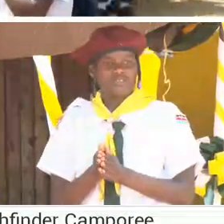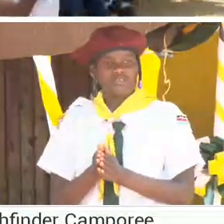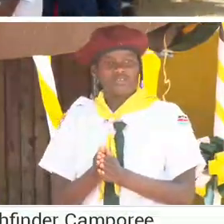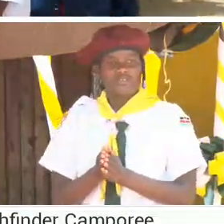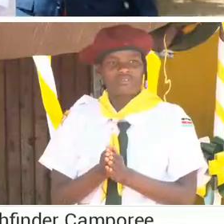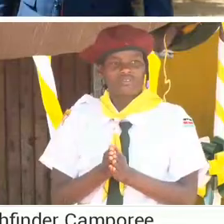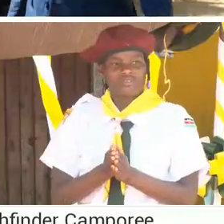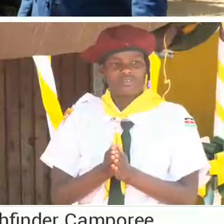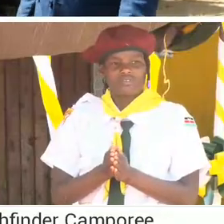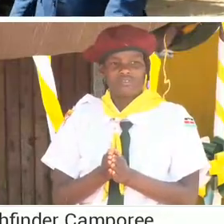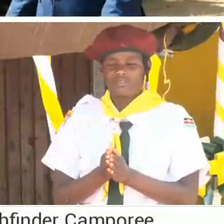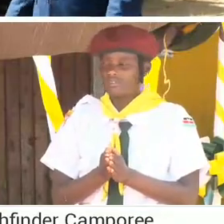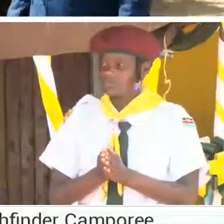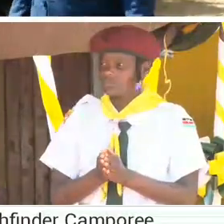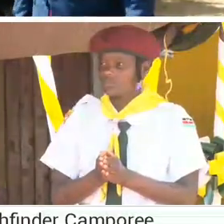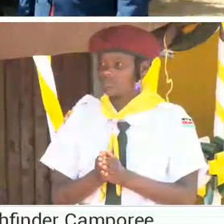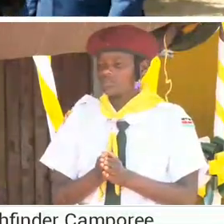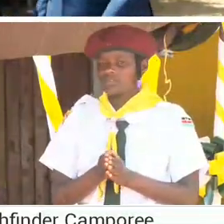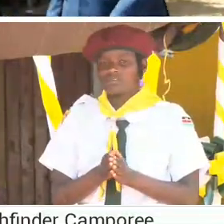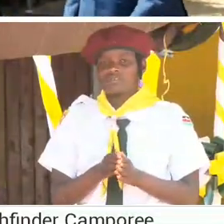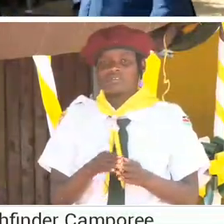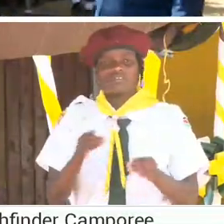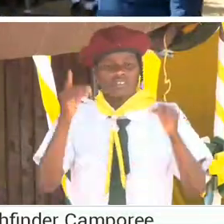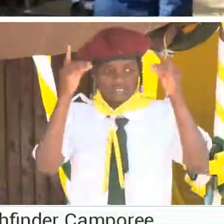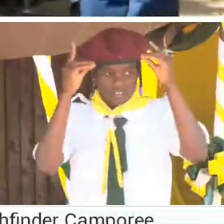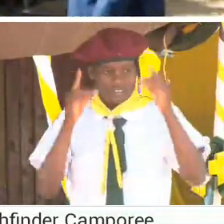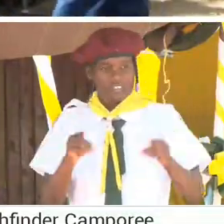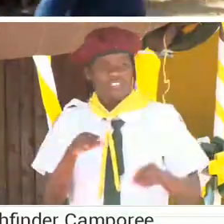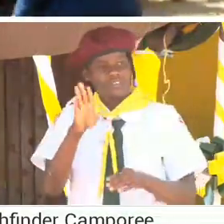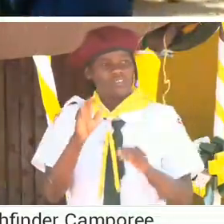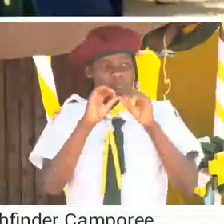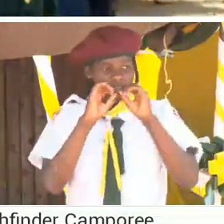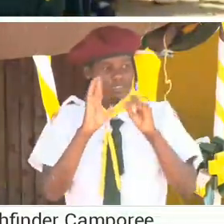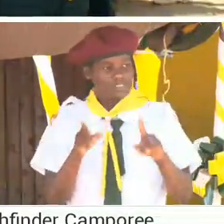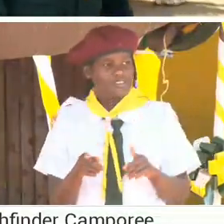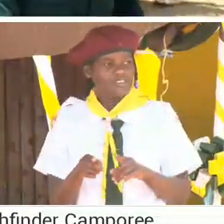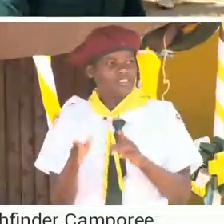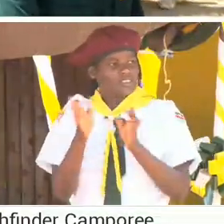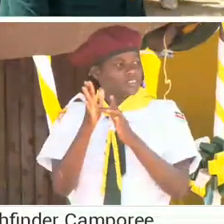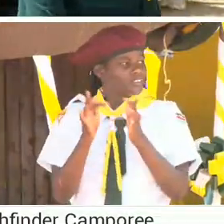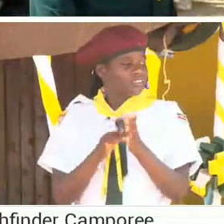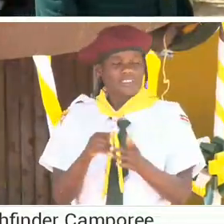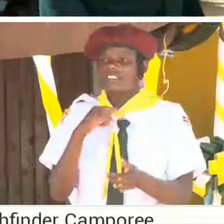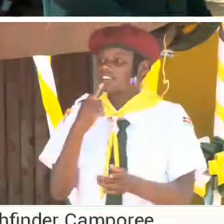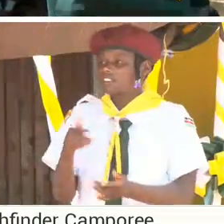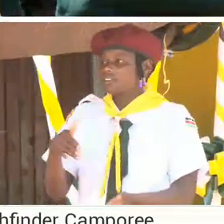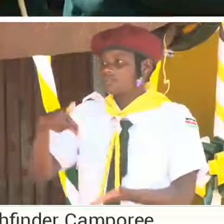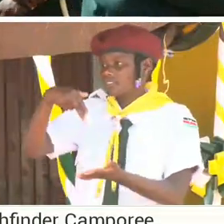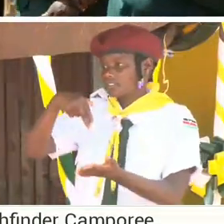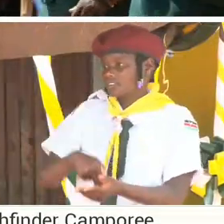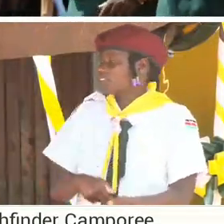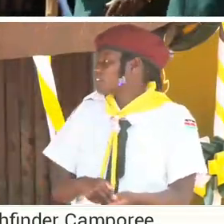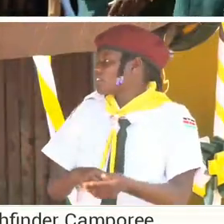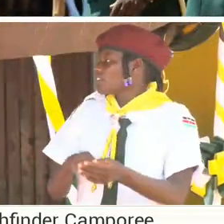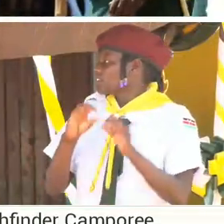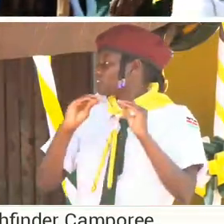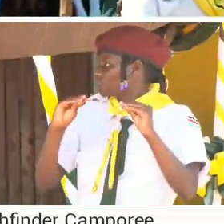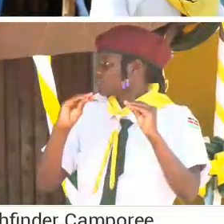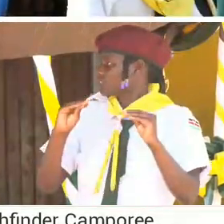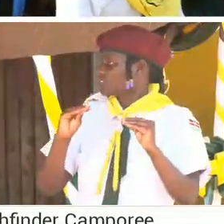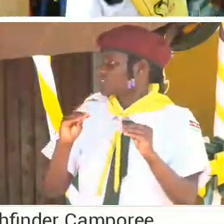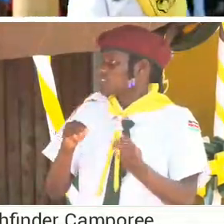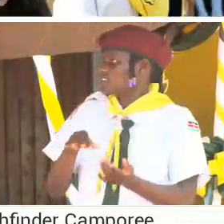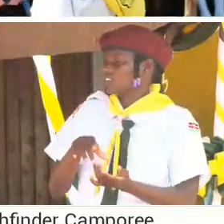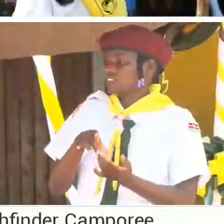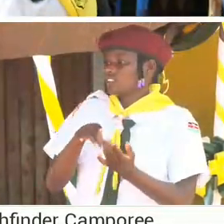Ziko baraka na laana. Lakini wewe chagua baraka mchana wa leo. Yesu anasema, simama, uliza habari za mapito ya zamani.